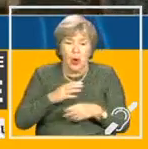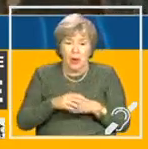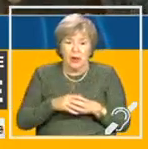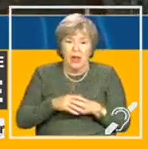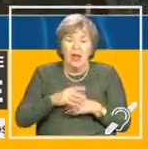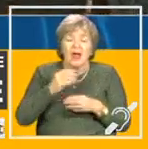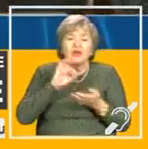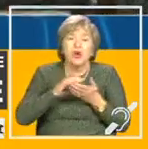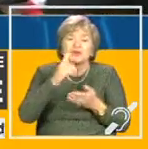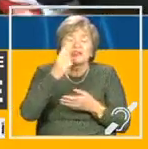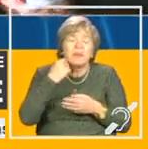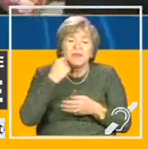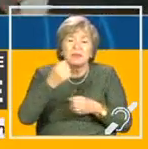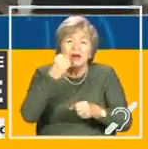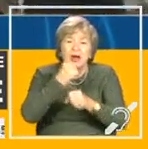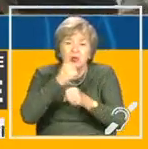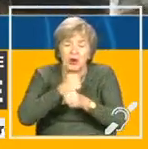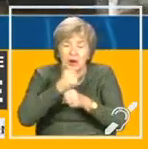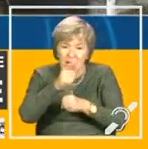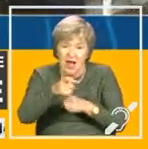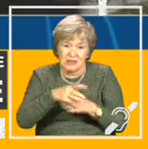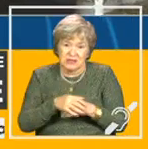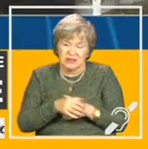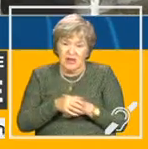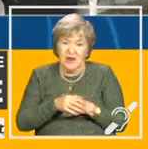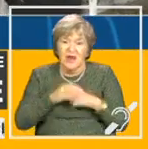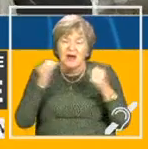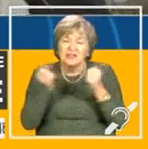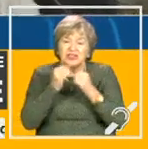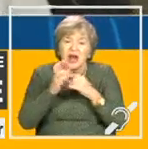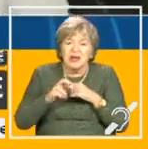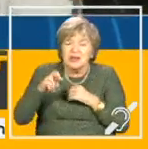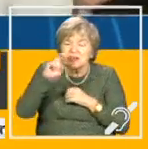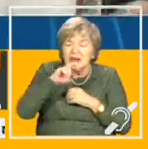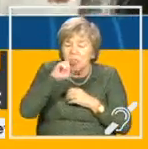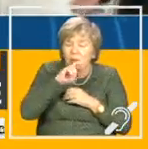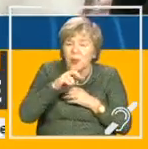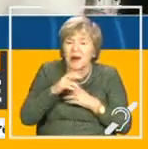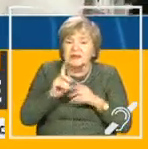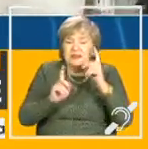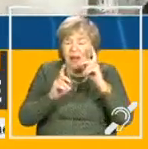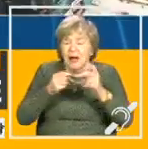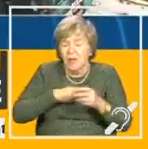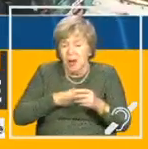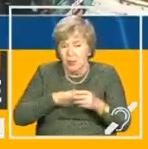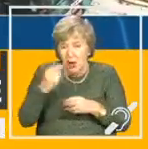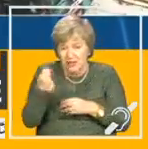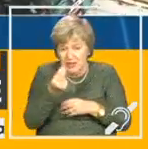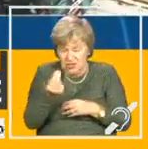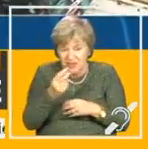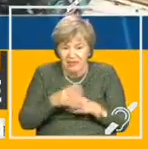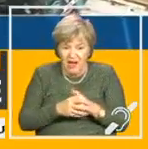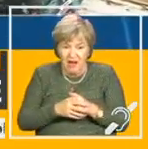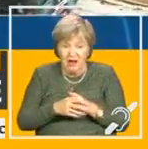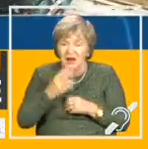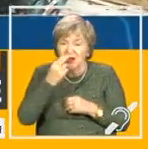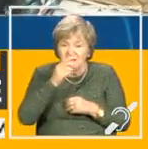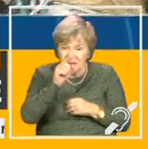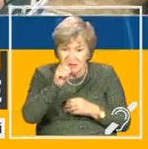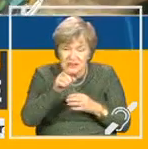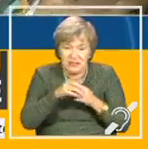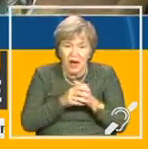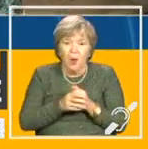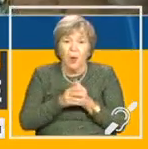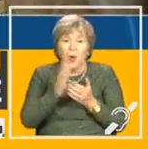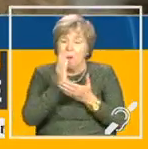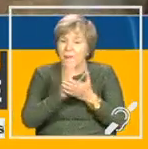lucrează, muncesc pe brânci, încearcă să mai recupereze ce este de recuperat. Aici puteți vedea, Claudiu, în partea